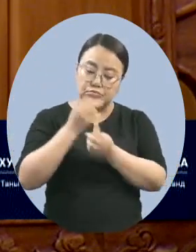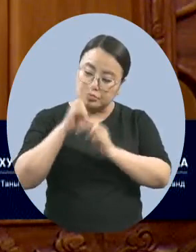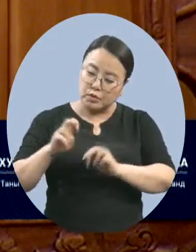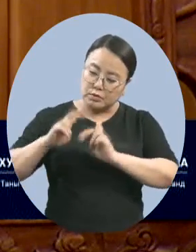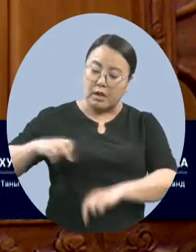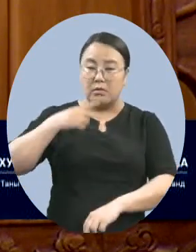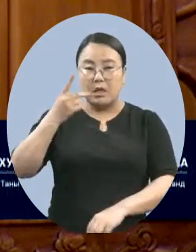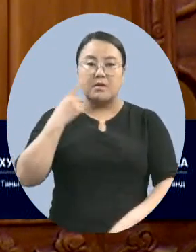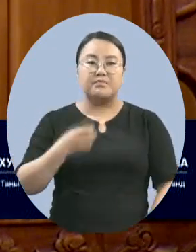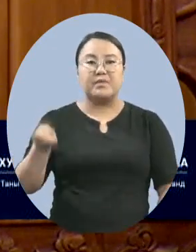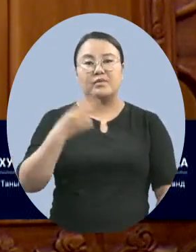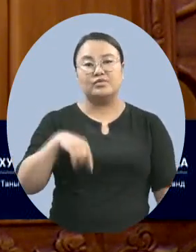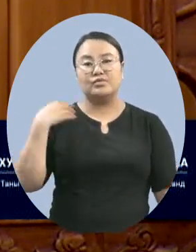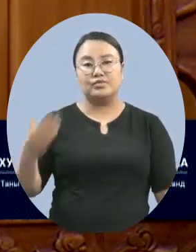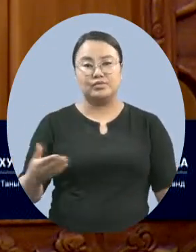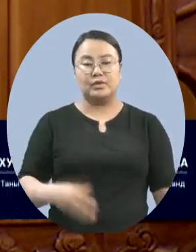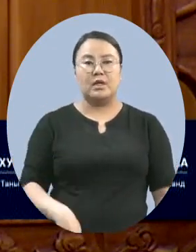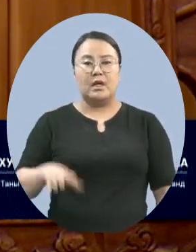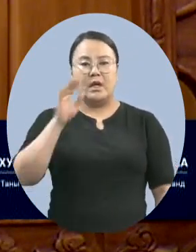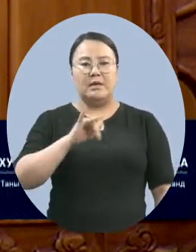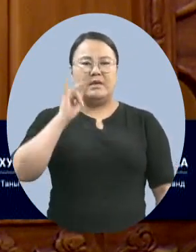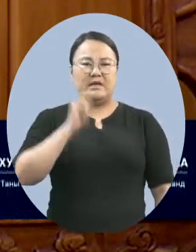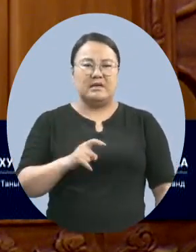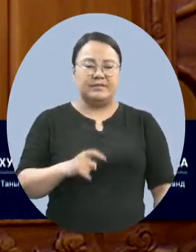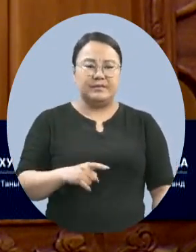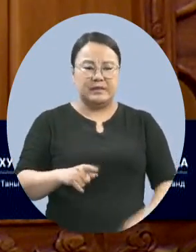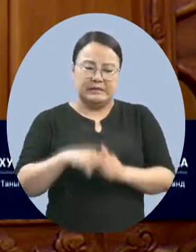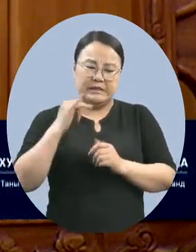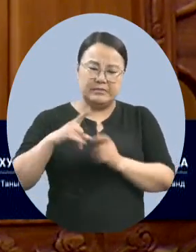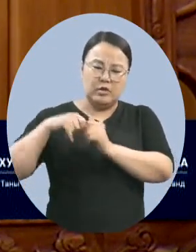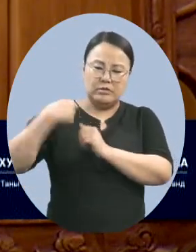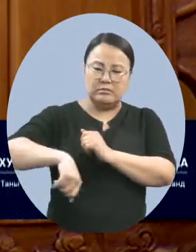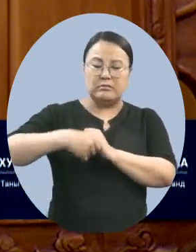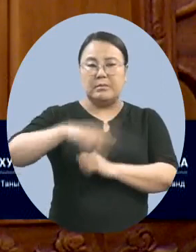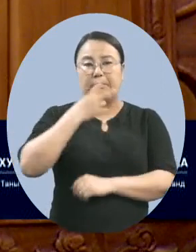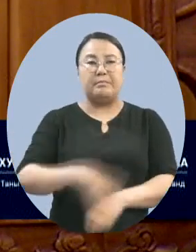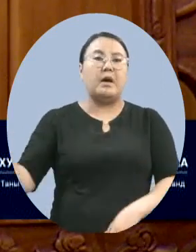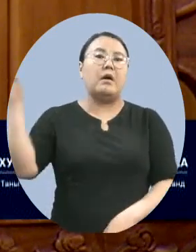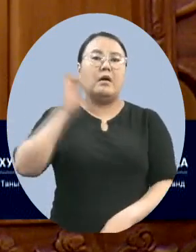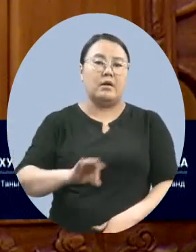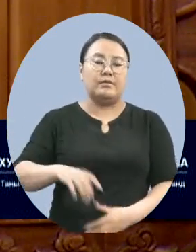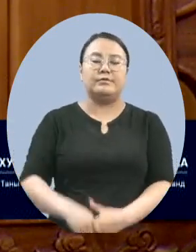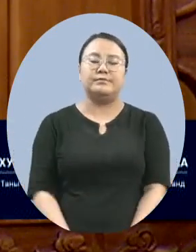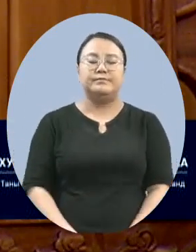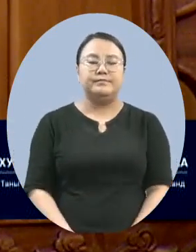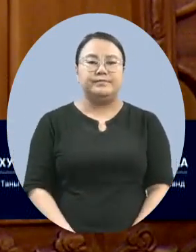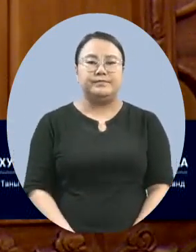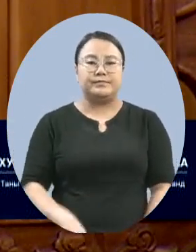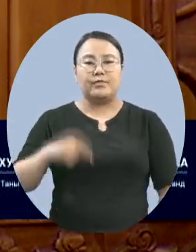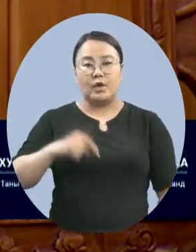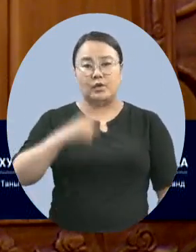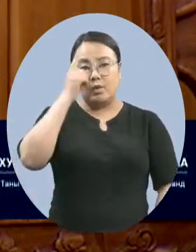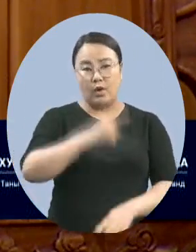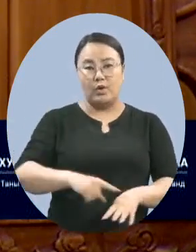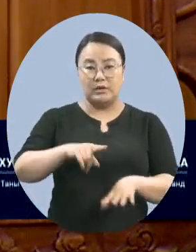үзэхлээр судалгаанаас бол эмгтээчүүд бол учиргүй повтод учиргүй их зардал өсгөөд байдаггүй юм билээ л. Тийм болохоор